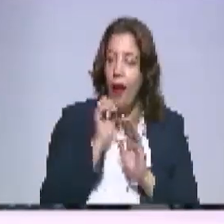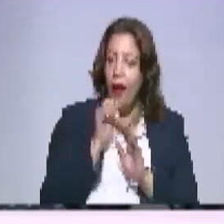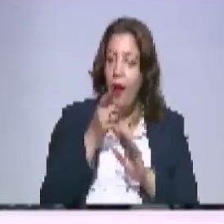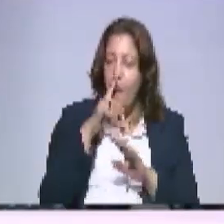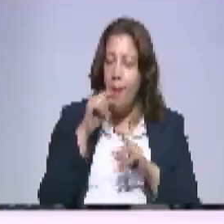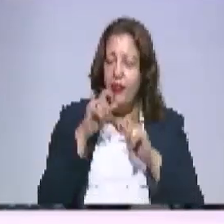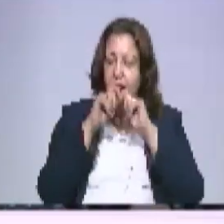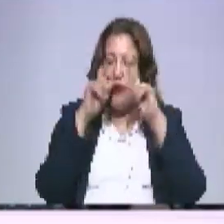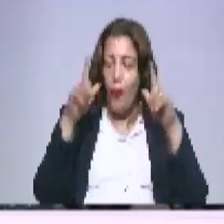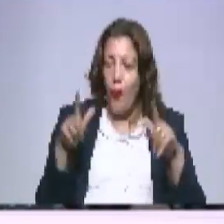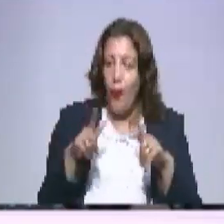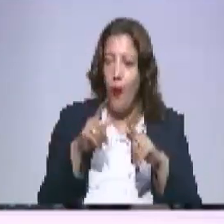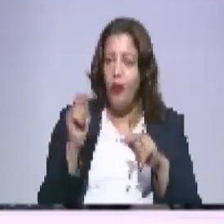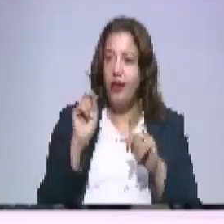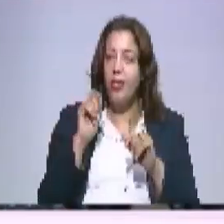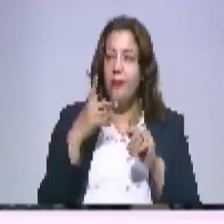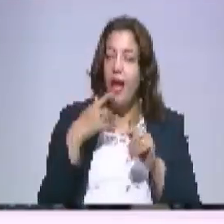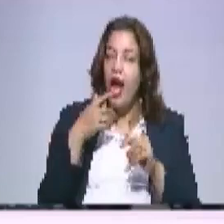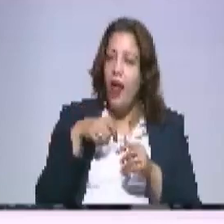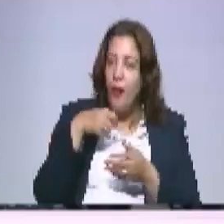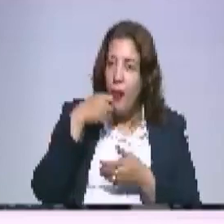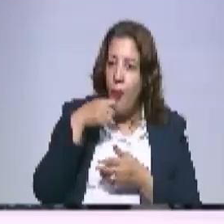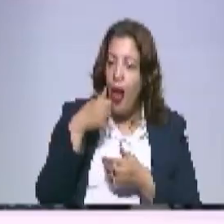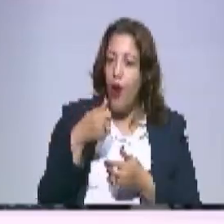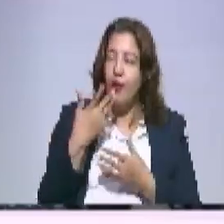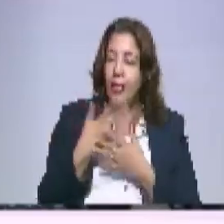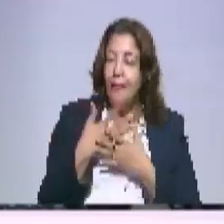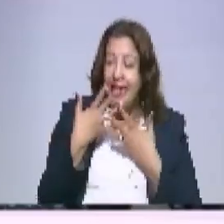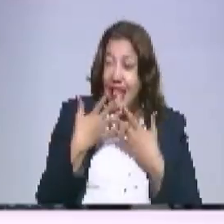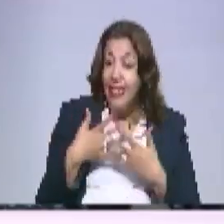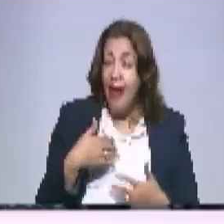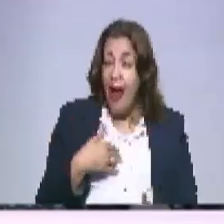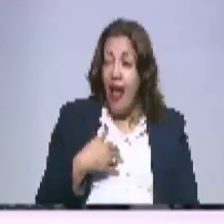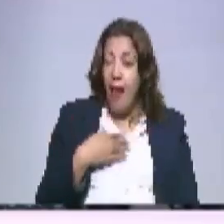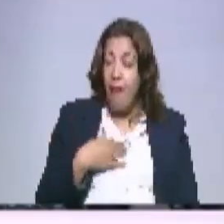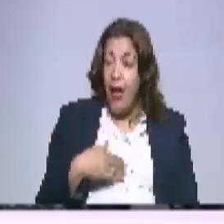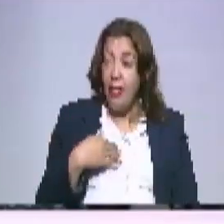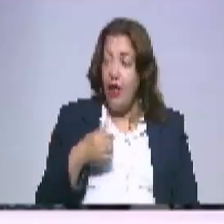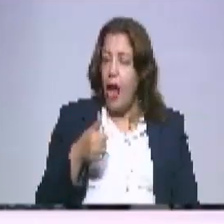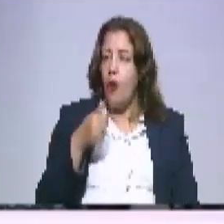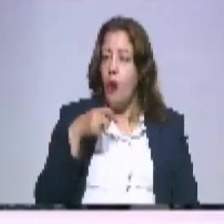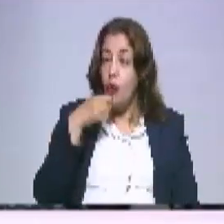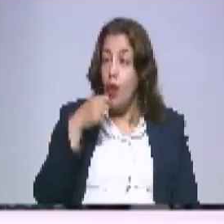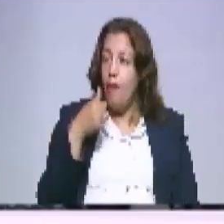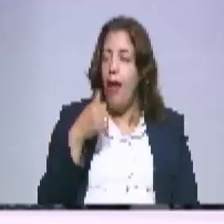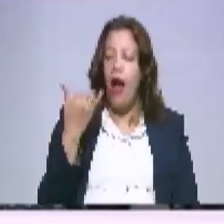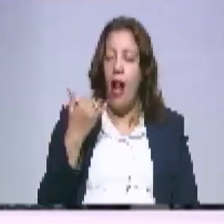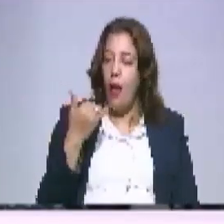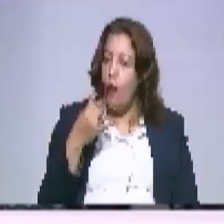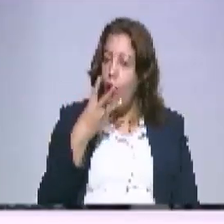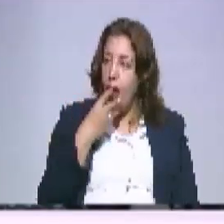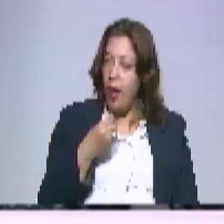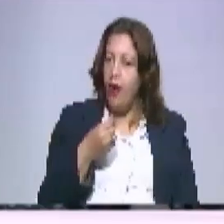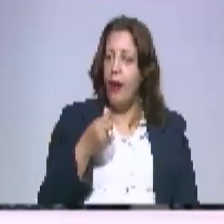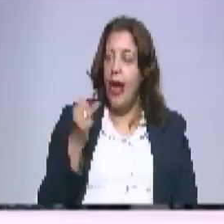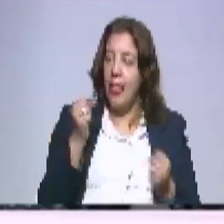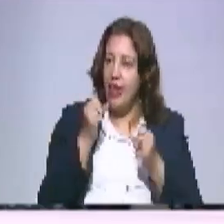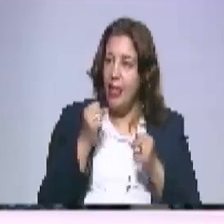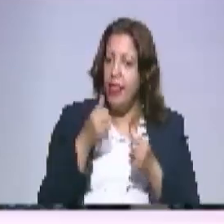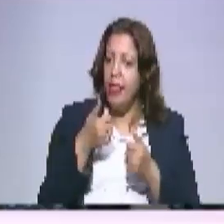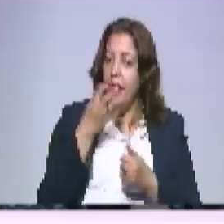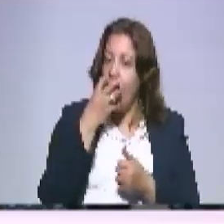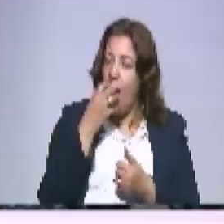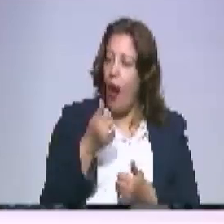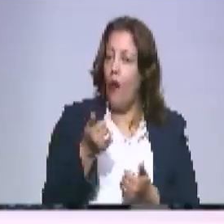وبنتسلى في حاجه خفيفه ما تكونش يعني تقيله على المعده بالليل. الشوربه تحفه جدا، هتدفي في الشتاء وخفيفه